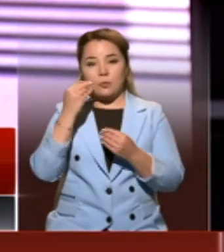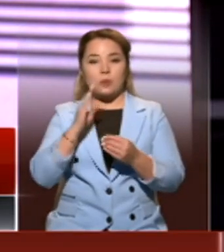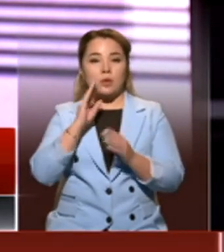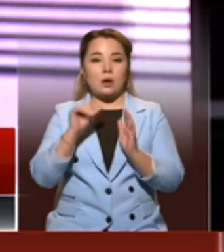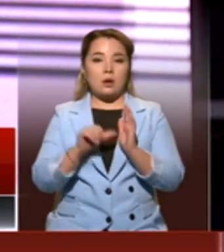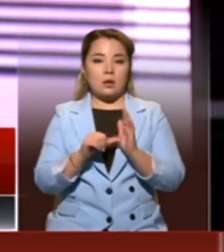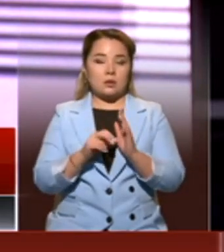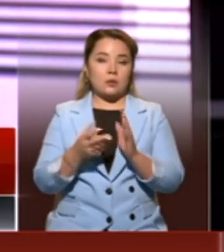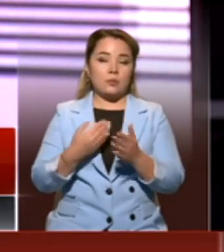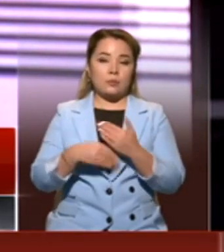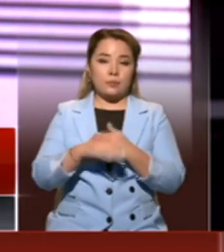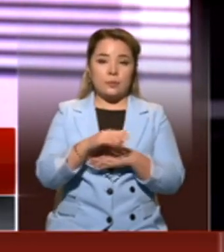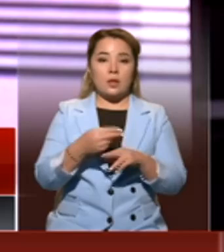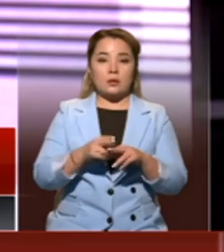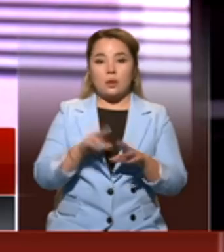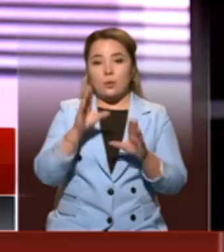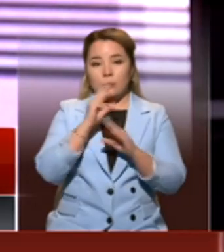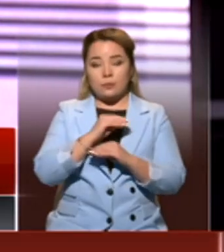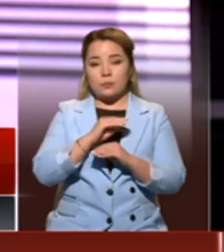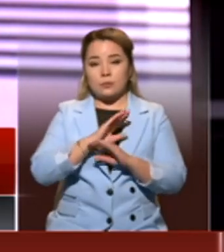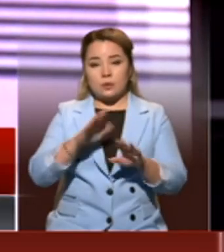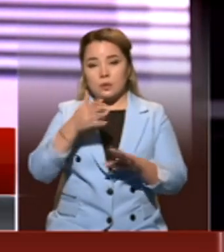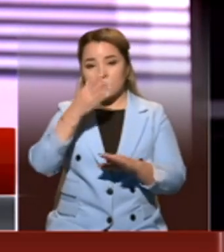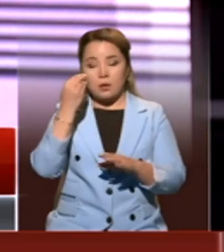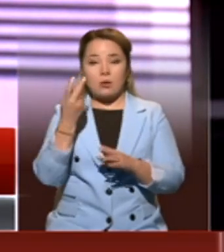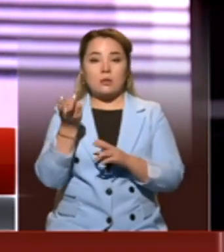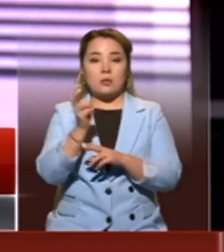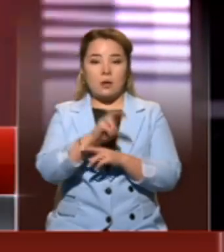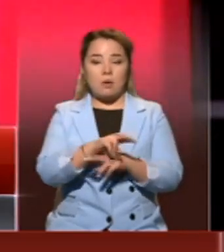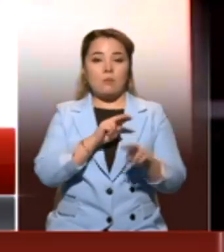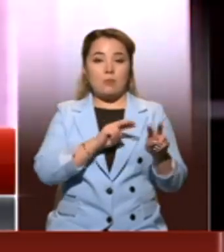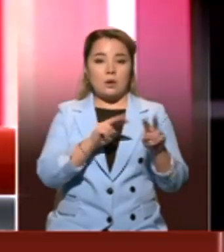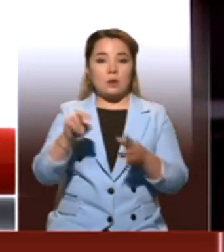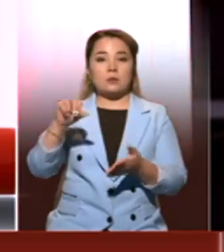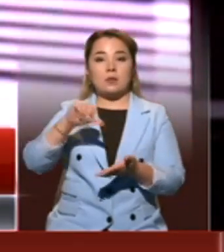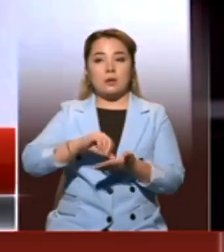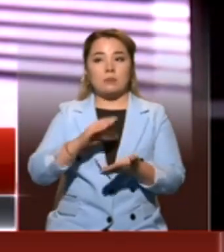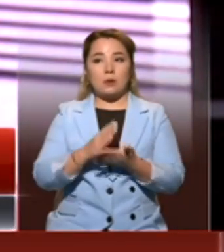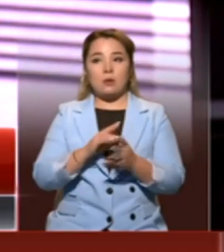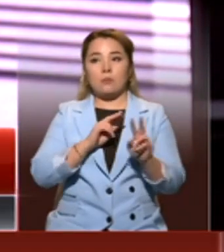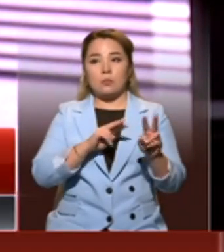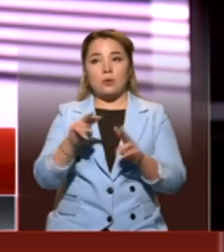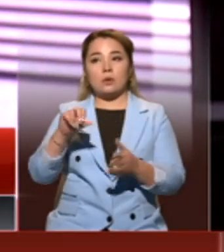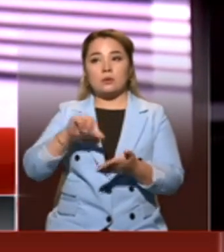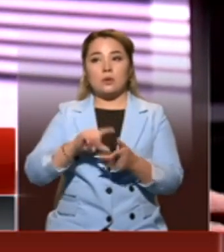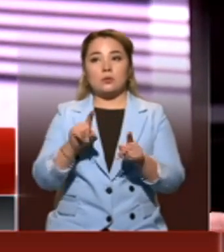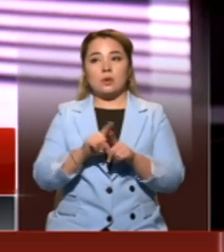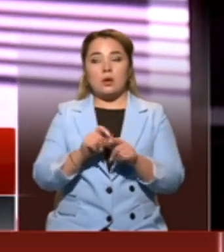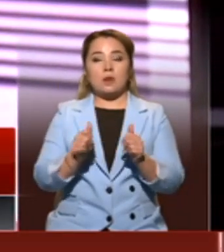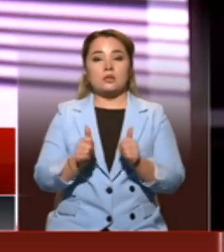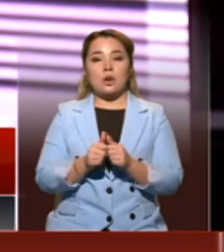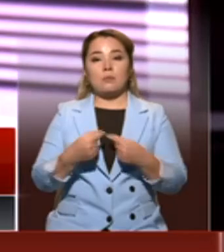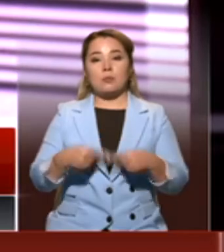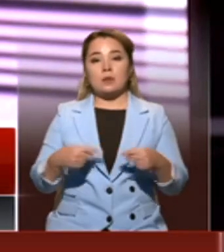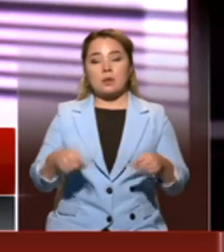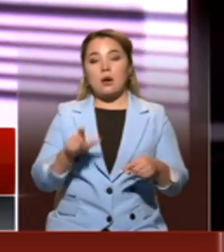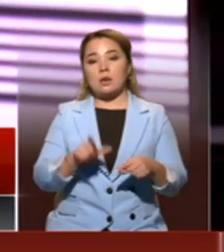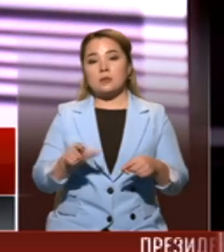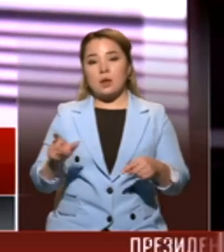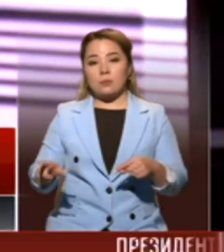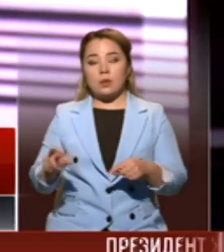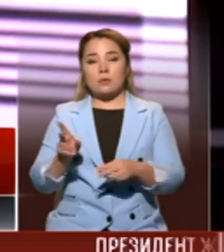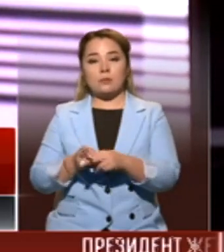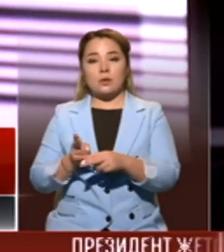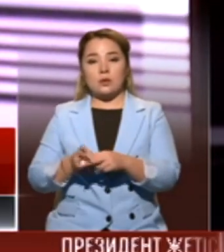айтатын болсақ мысалы, ұмытып кетсе. Арты ішіне кірді, ішіне кіргеннен кейін байқаушы болып отыр, бірақ байқаушы болып отырған кезде жанындағы басқа азаматтардың